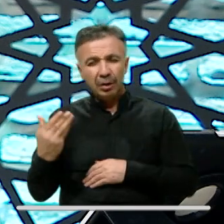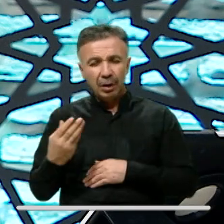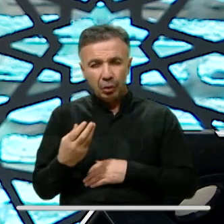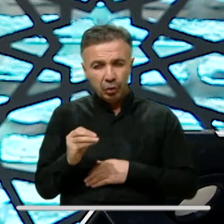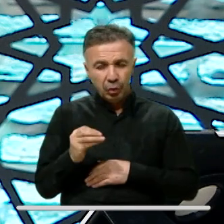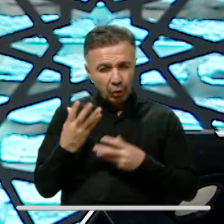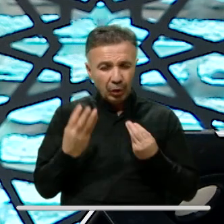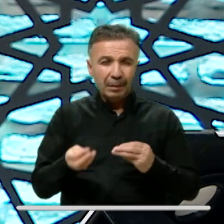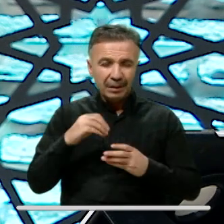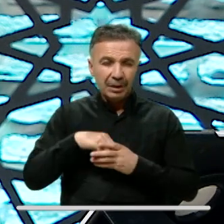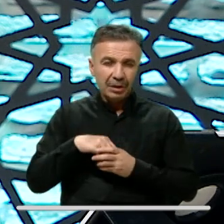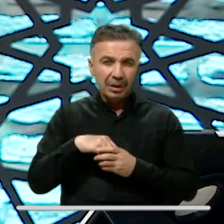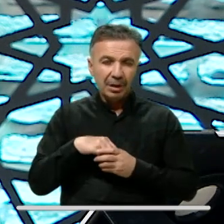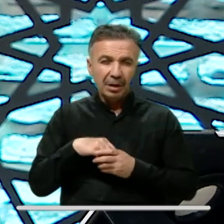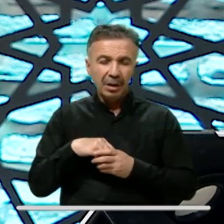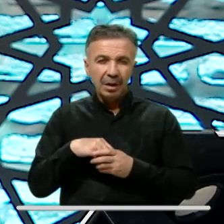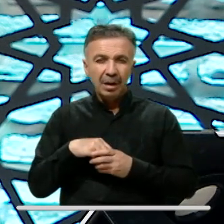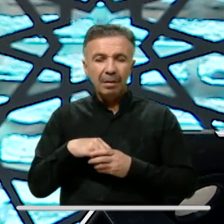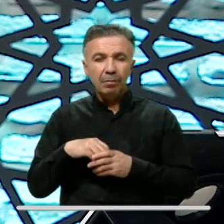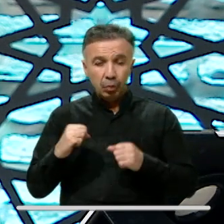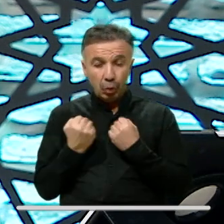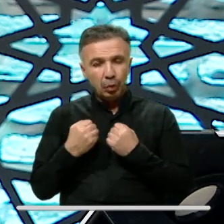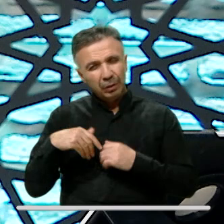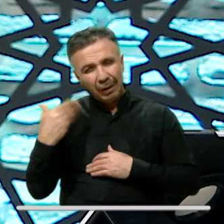embriyolar dondurulduğundan sonra